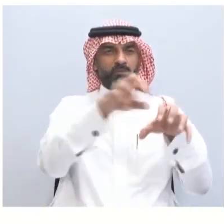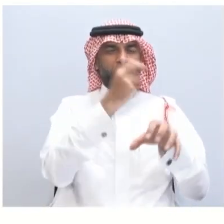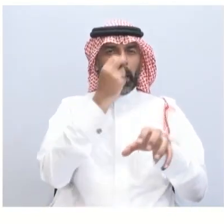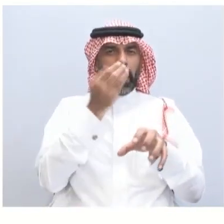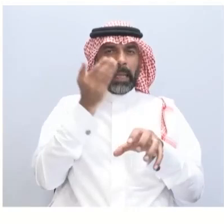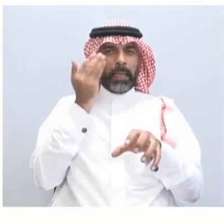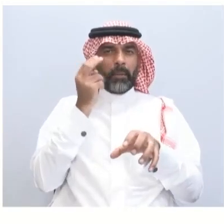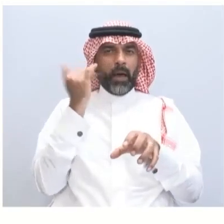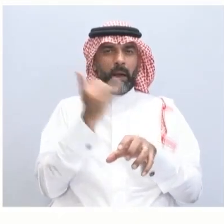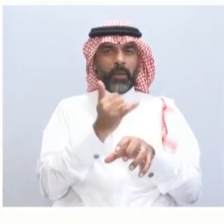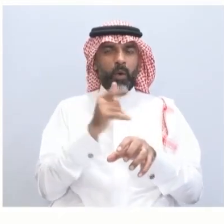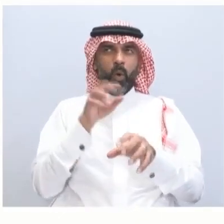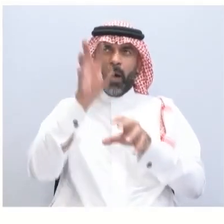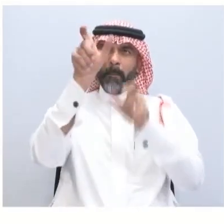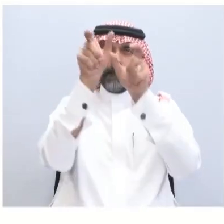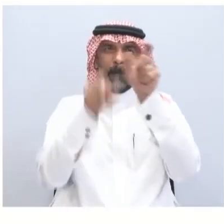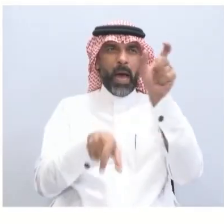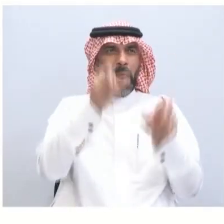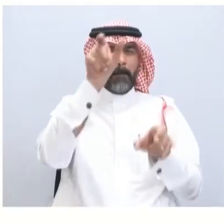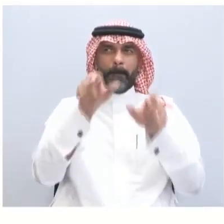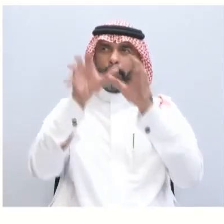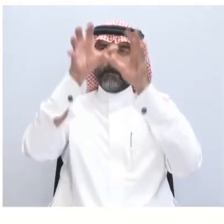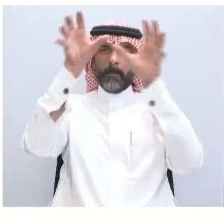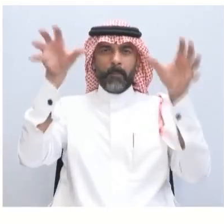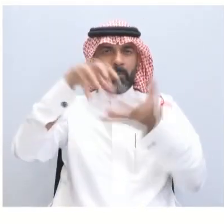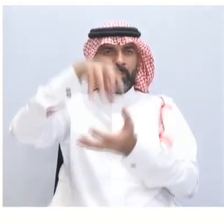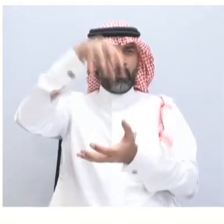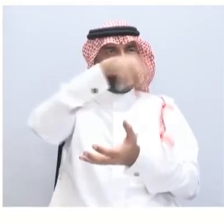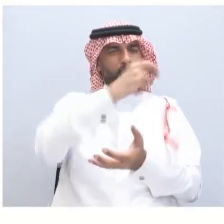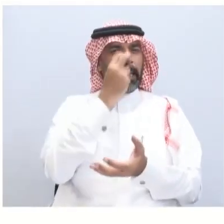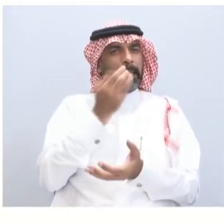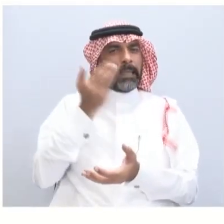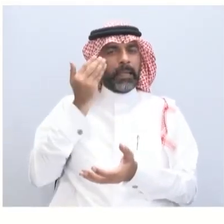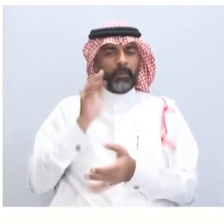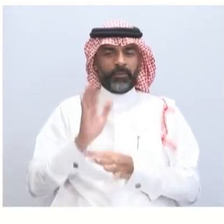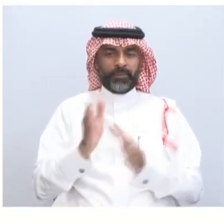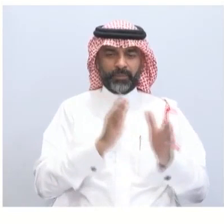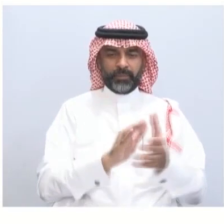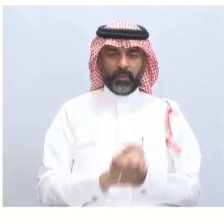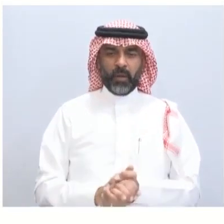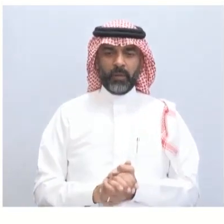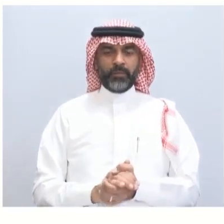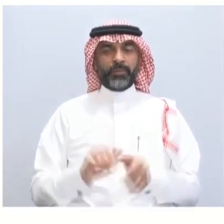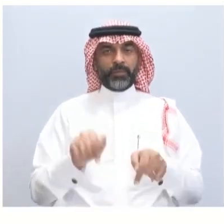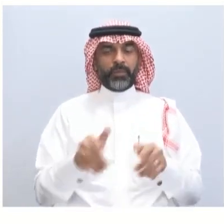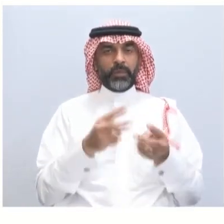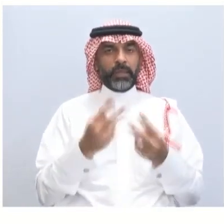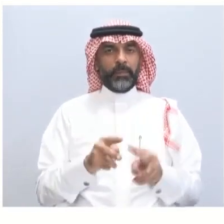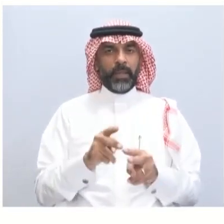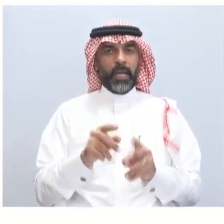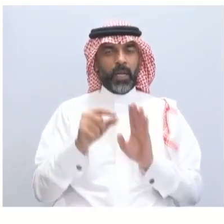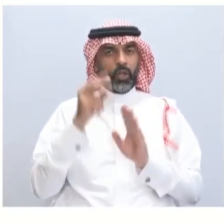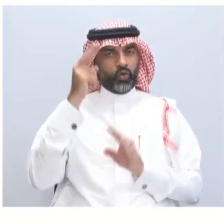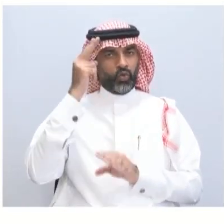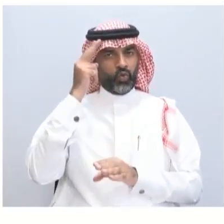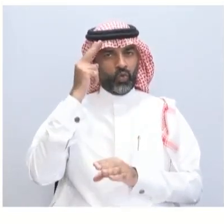معالم تاريخيه ونبداها انا وانتم بالدرس السابع المملكه العربيه السعوديه العمق